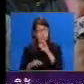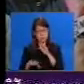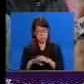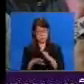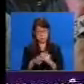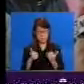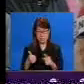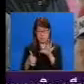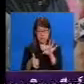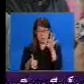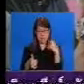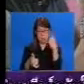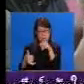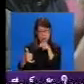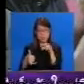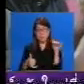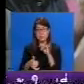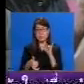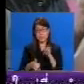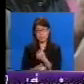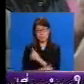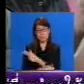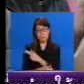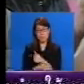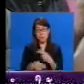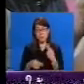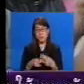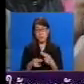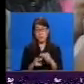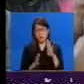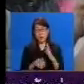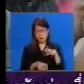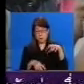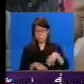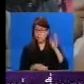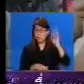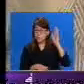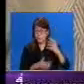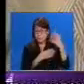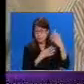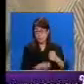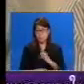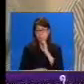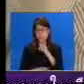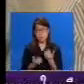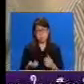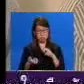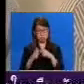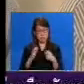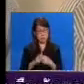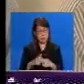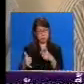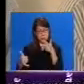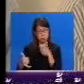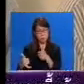ไม่มีการวางตัวใครมาแทนด้วยขณะที่นายแพทย์บูรณัฐสมุทรักษ์โฆษกพรรคประชาธิปัตย์ยืนยันว่าปัญหาในคดีลอบยิ